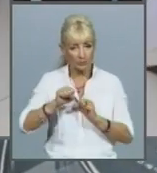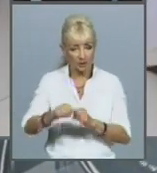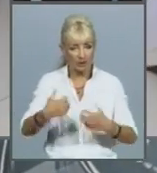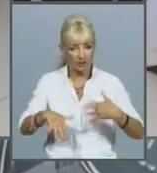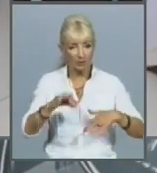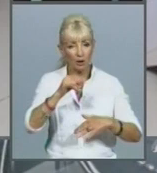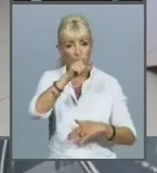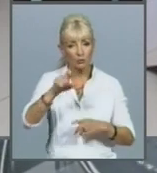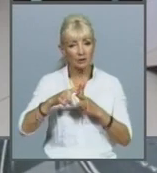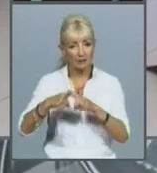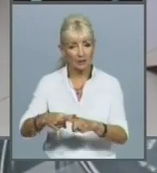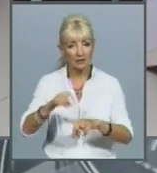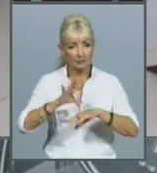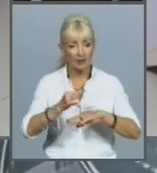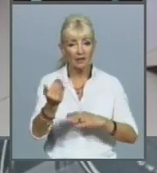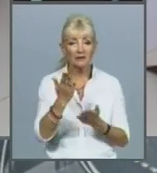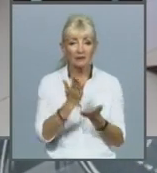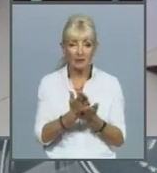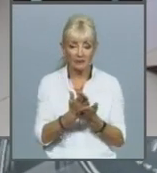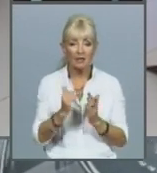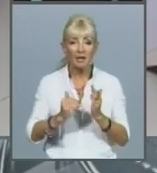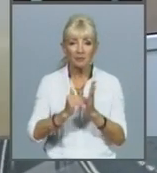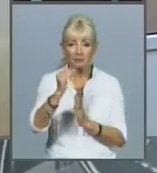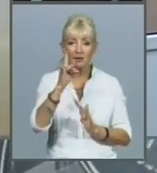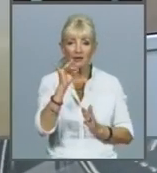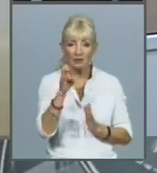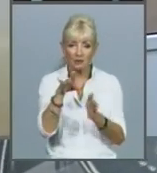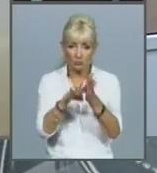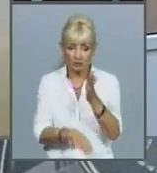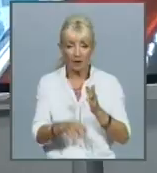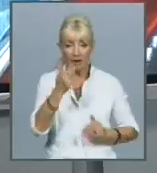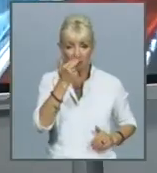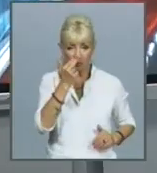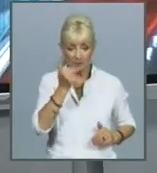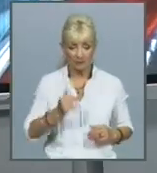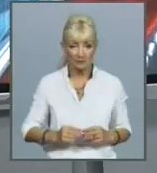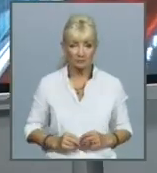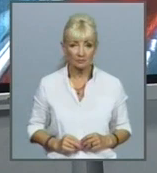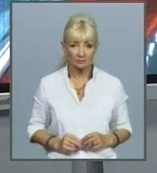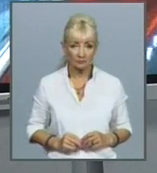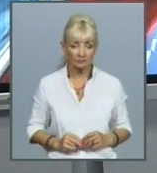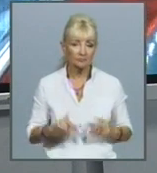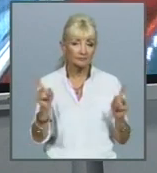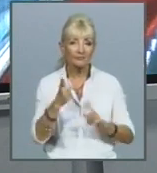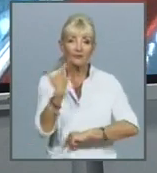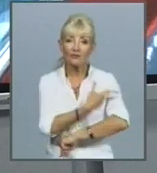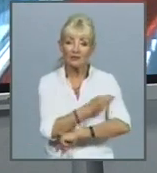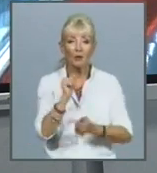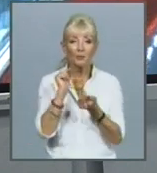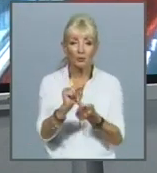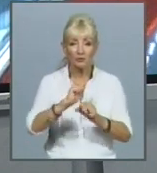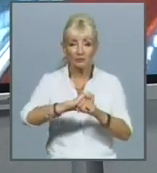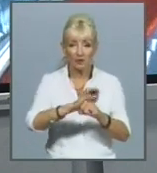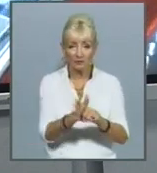хронічними захворюваннями, бо їх наявність значно підвищує ризик ускладнень грипу. Що ж до вакцинації проти